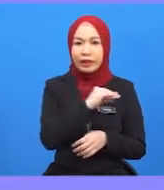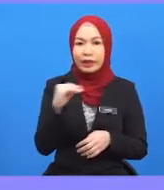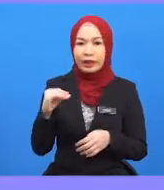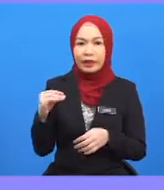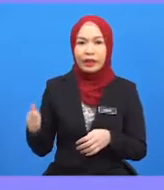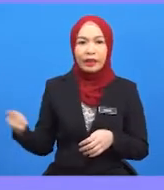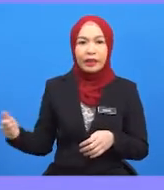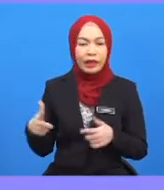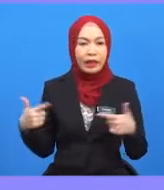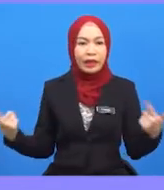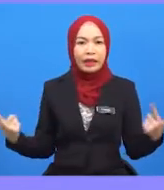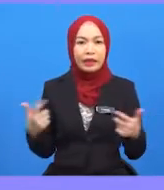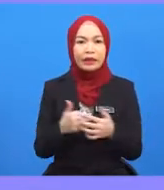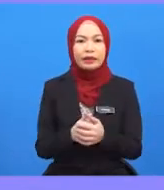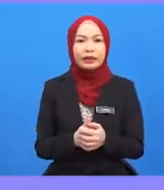biuret,